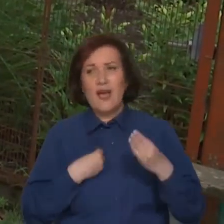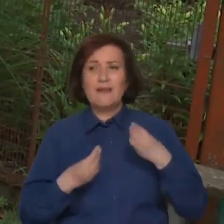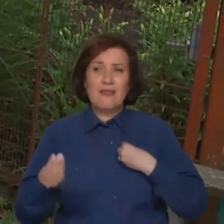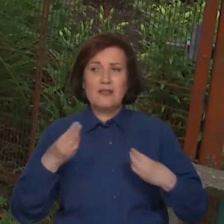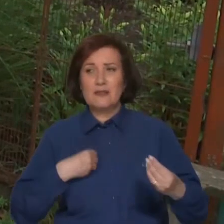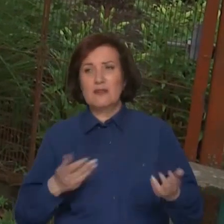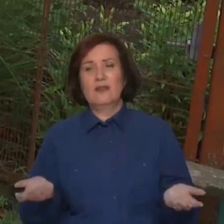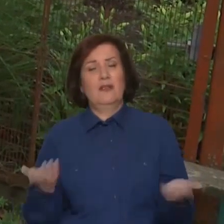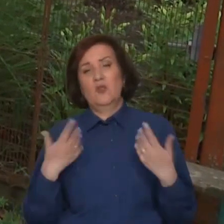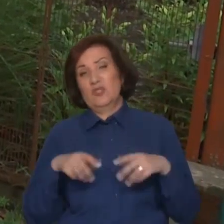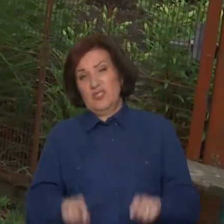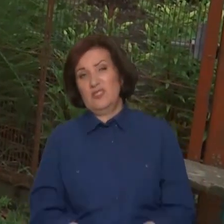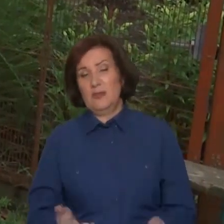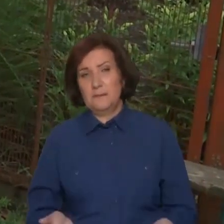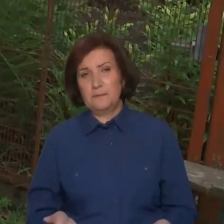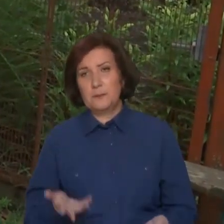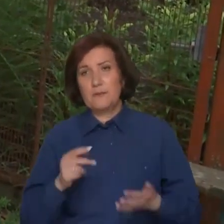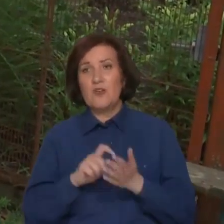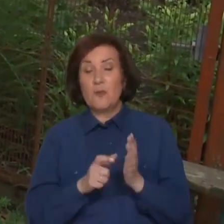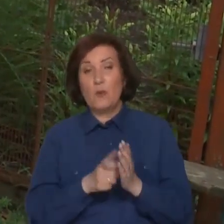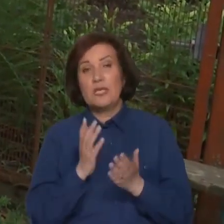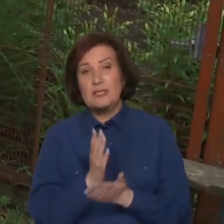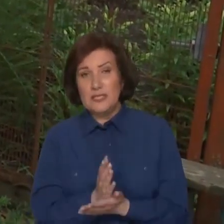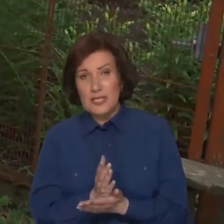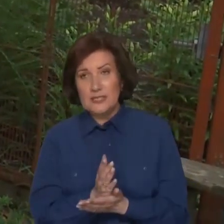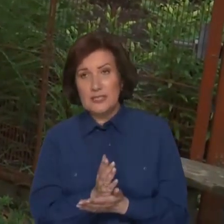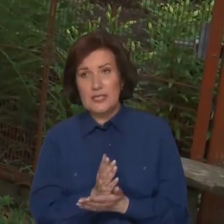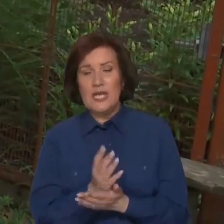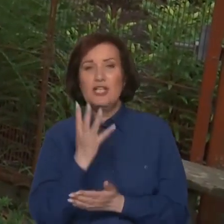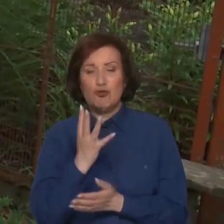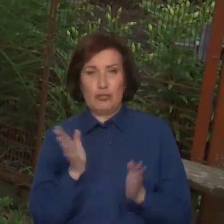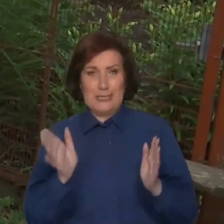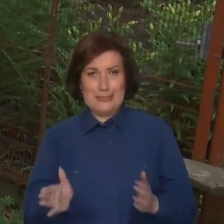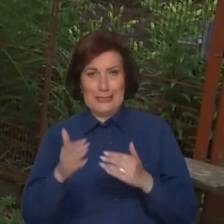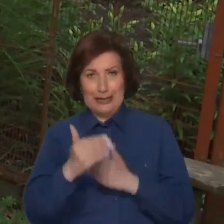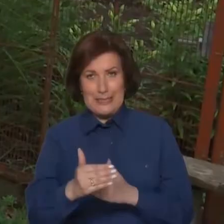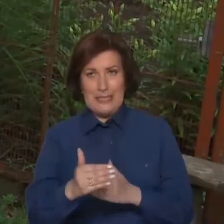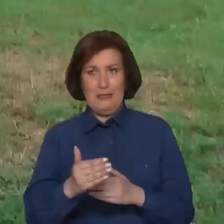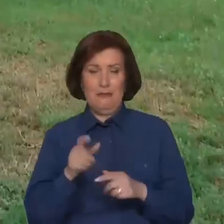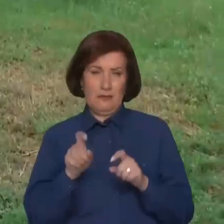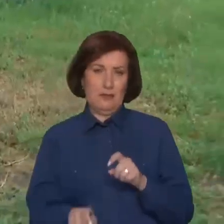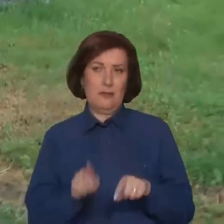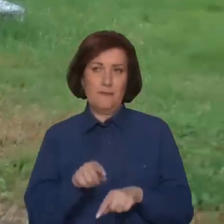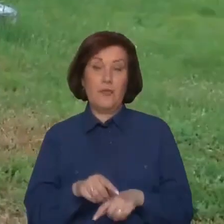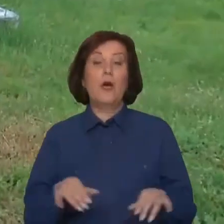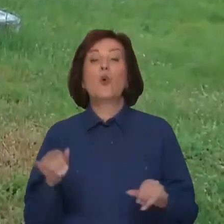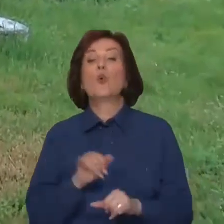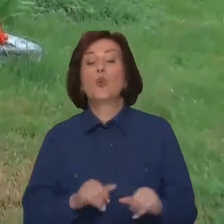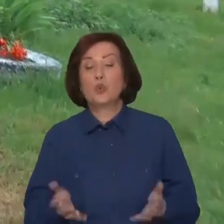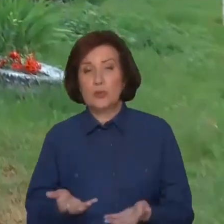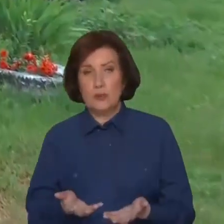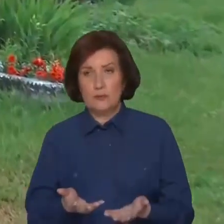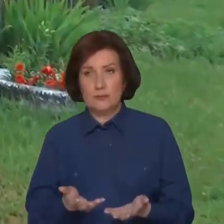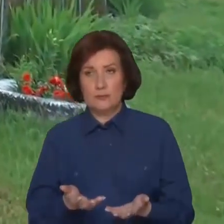то, это уже сидим. Вот в комнате есть, ну, 4 стены. Так, делаем, там сидим. Куда убираться?